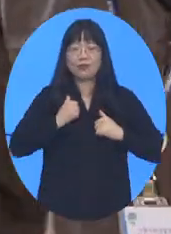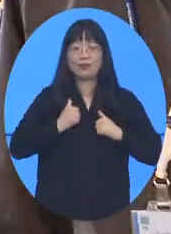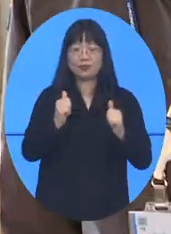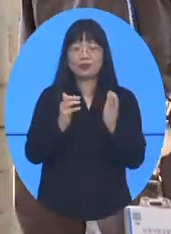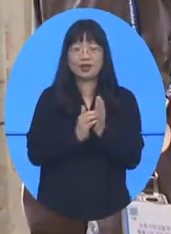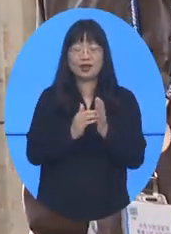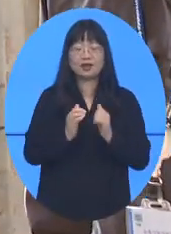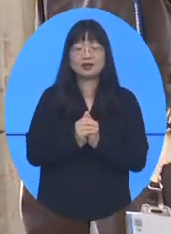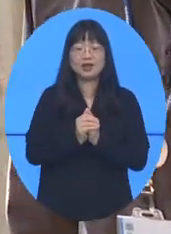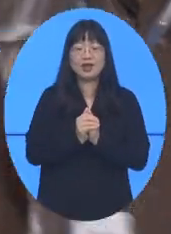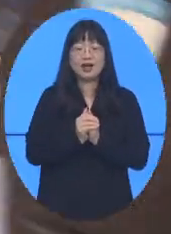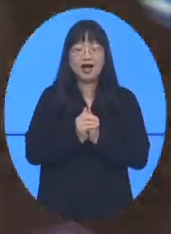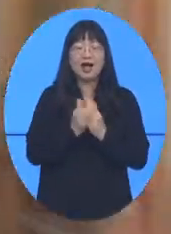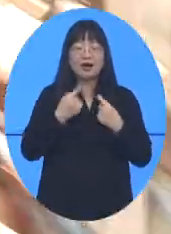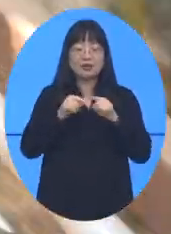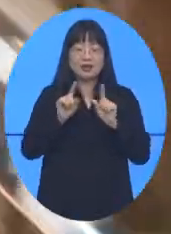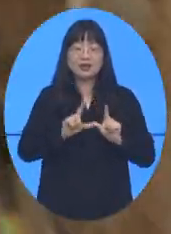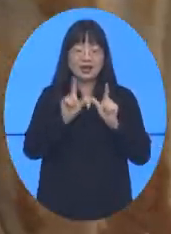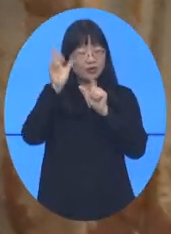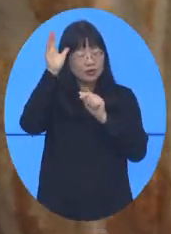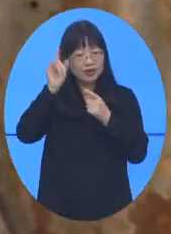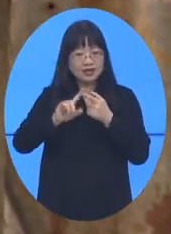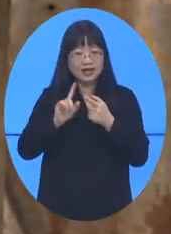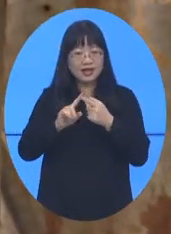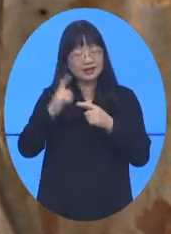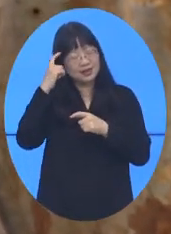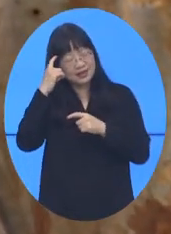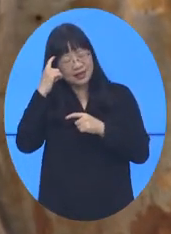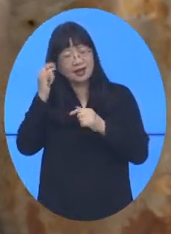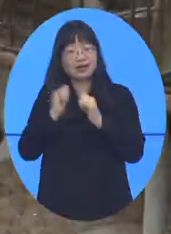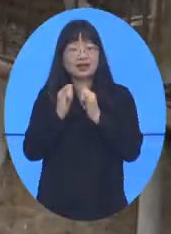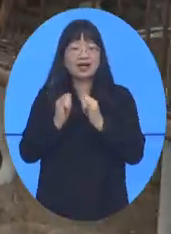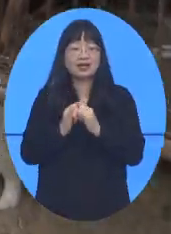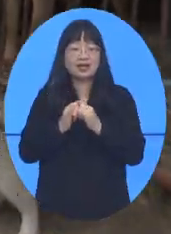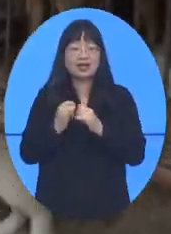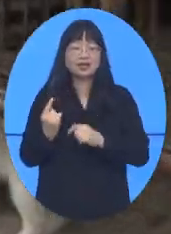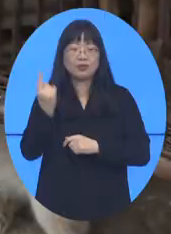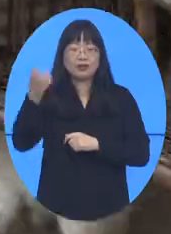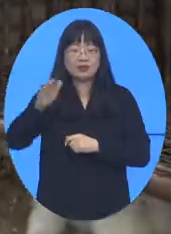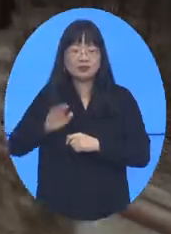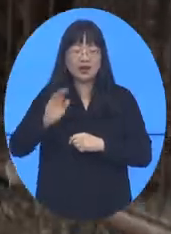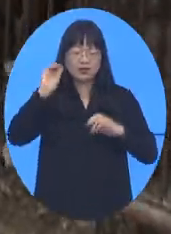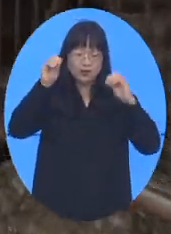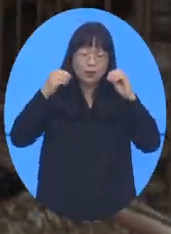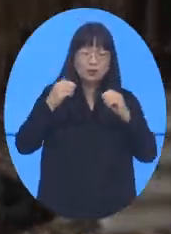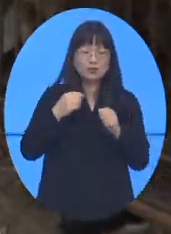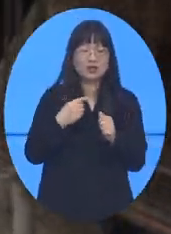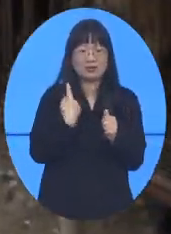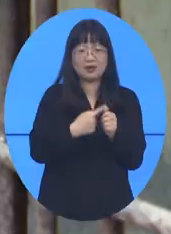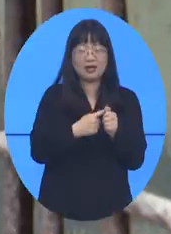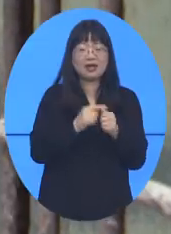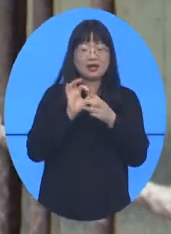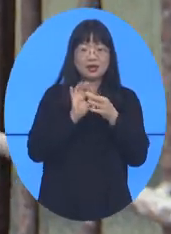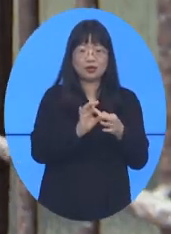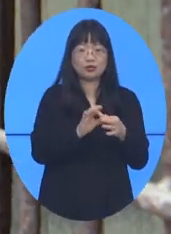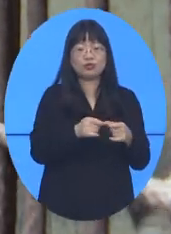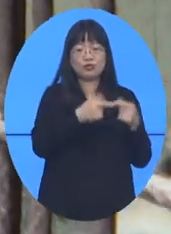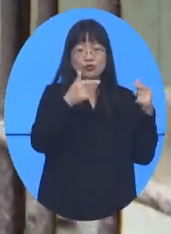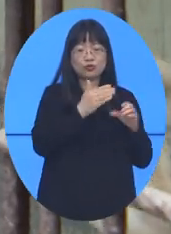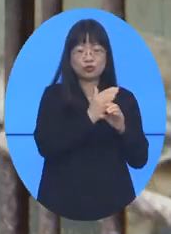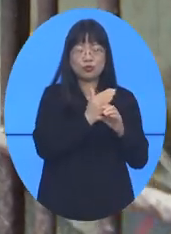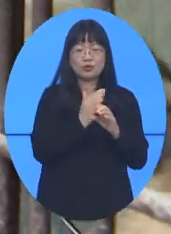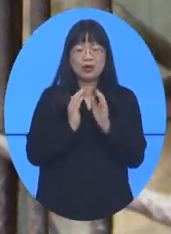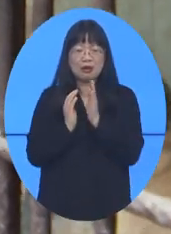있습니다. 반려동물에 대한 사회적 인식과 관심은 높아지고 있는 반면 동물 학대 행위는 빈번하게 발생하고 있는 상황. 도